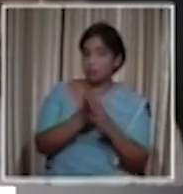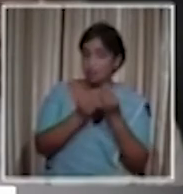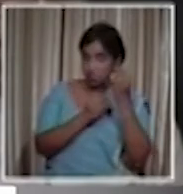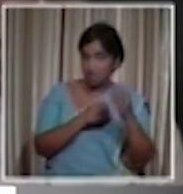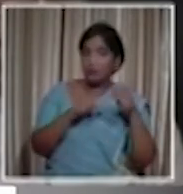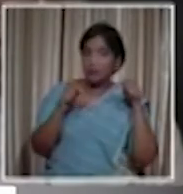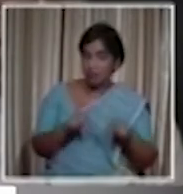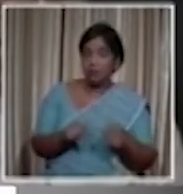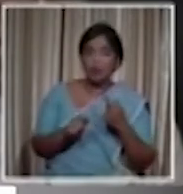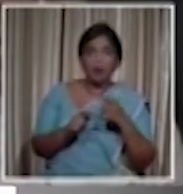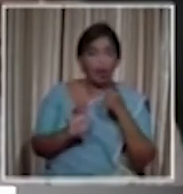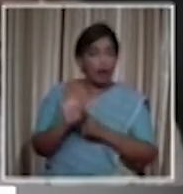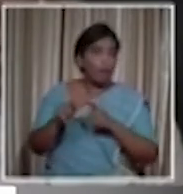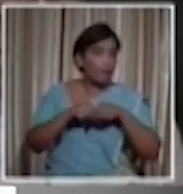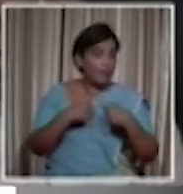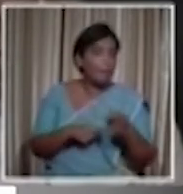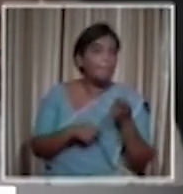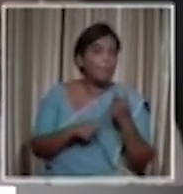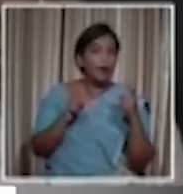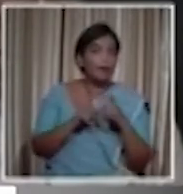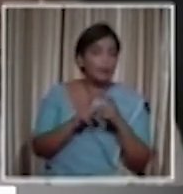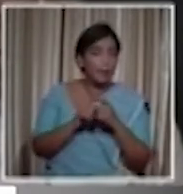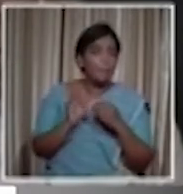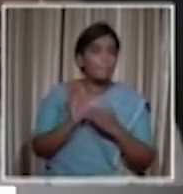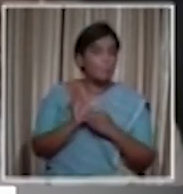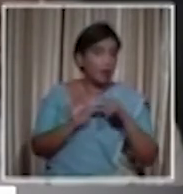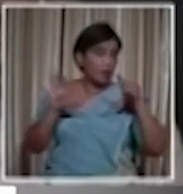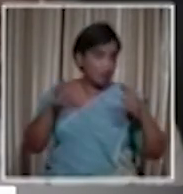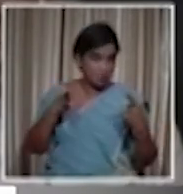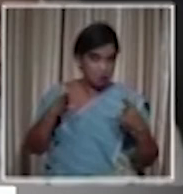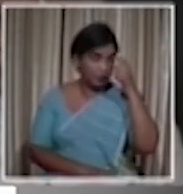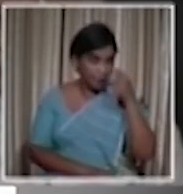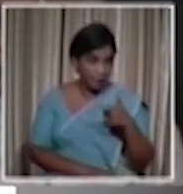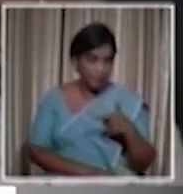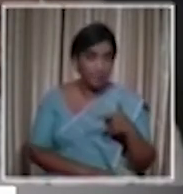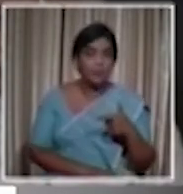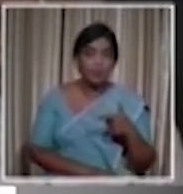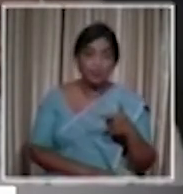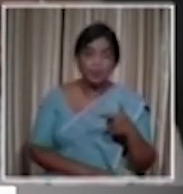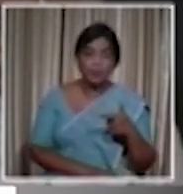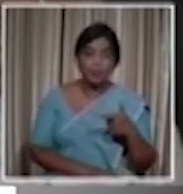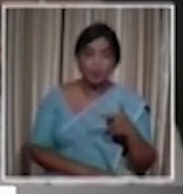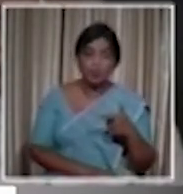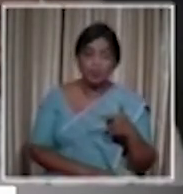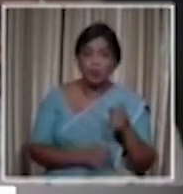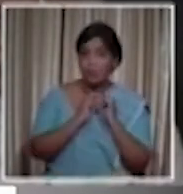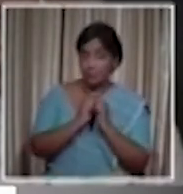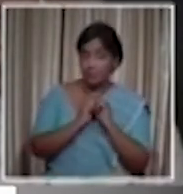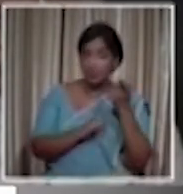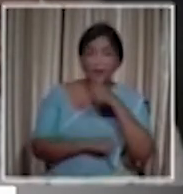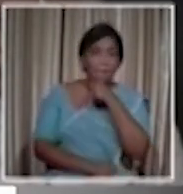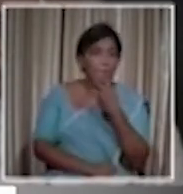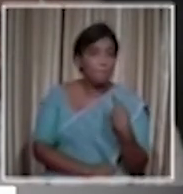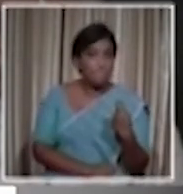දැන්ට වැය කරන වාර්ෂික මුදල ඩොලර් මිලියන 700ක් ඒකට අපේ විශේෂයෙන්ම සේවා කරපු අයට දෙන පෙන්ෂන්